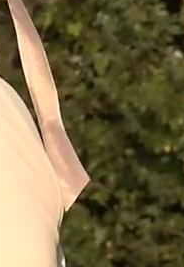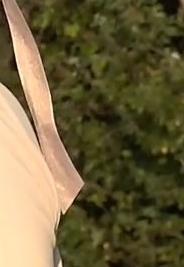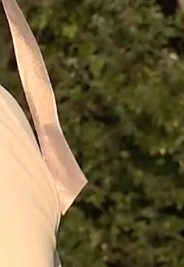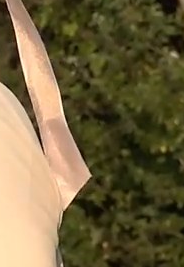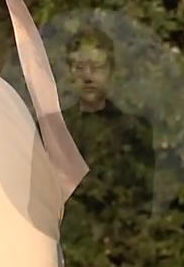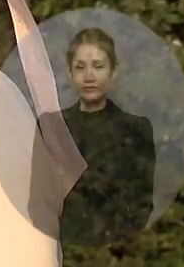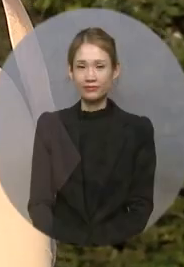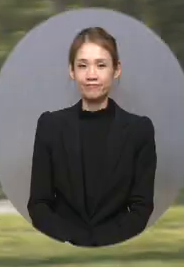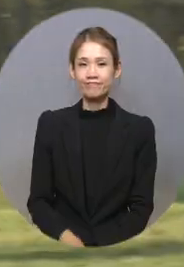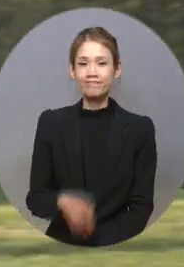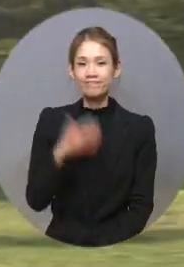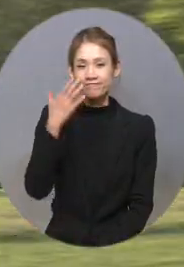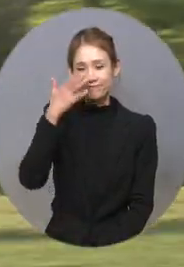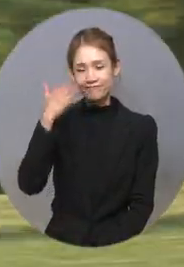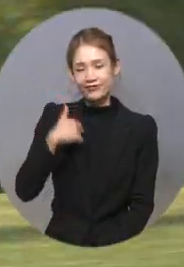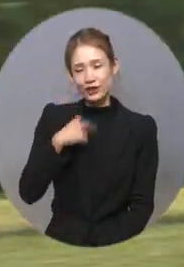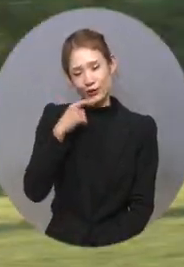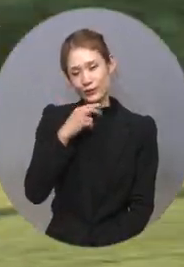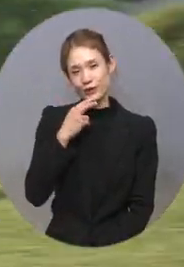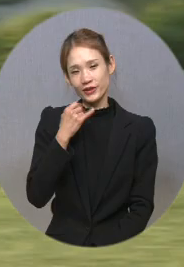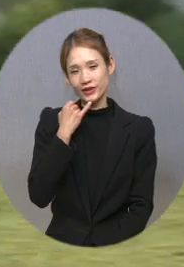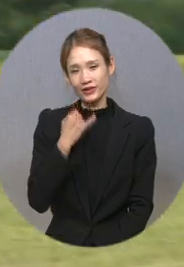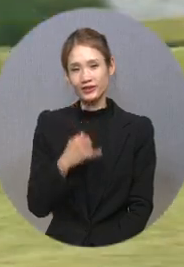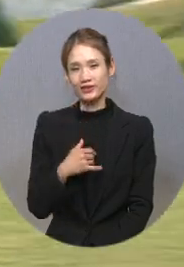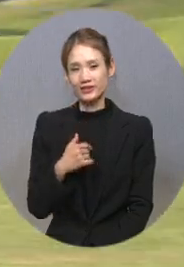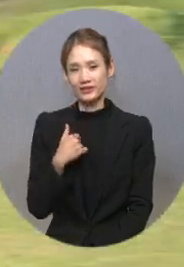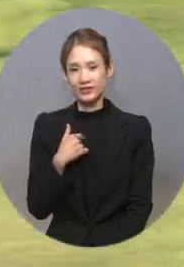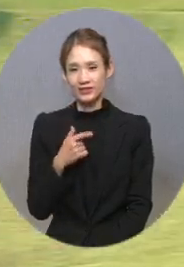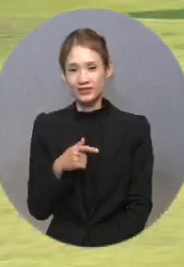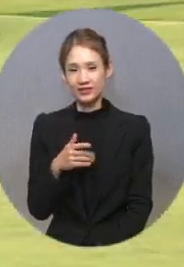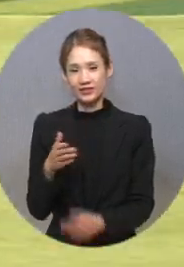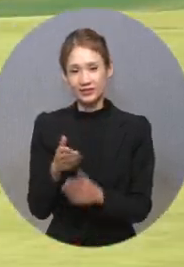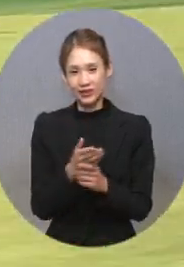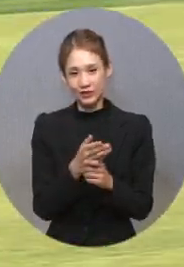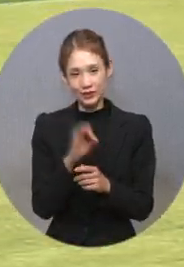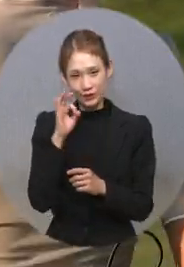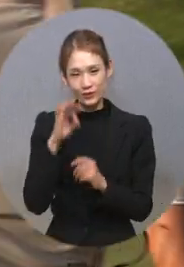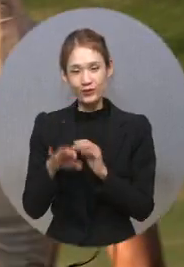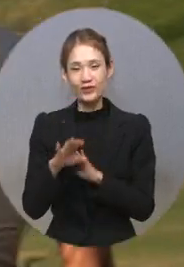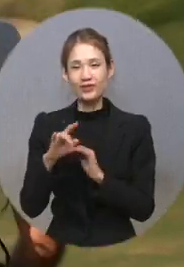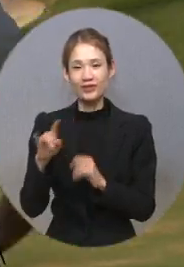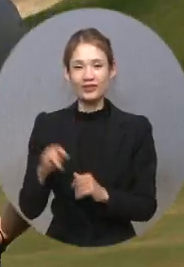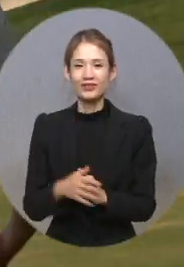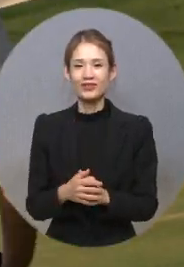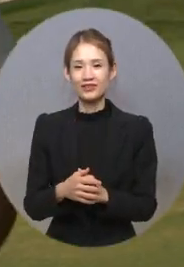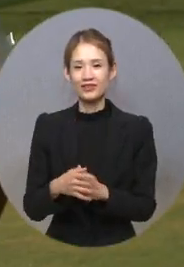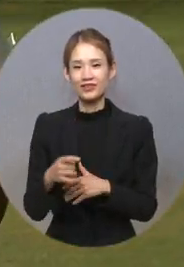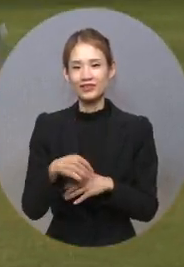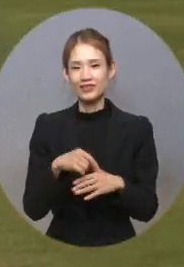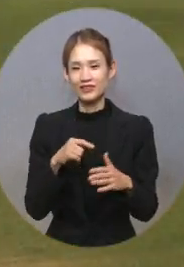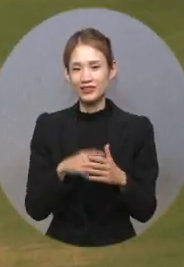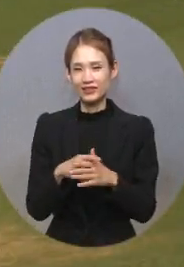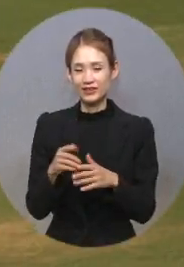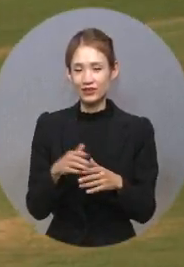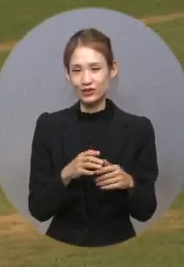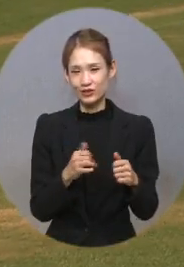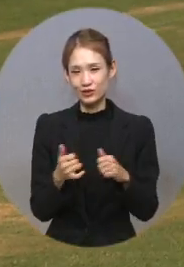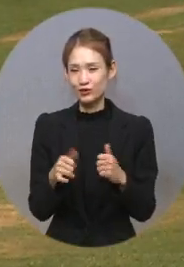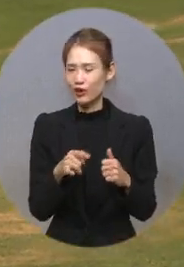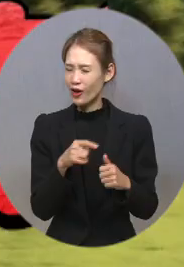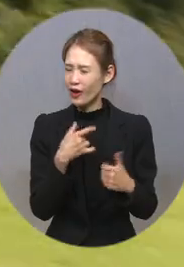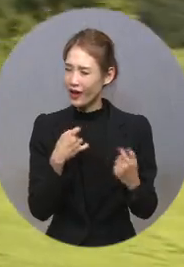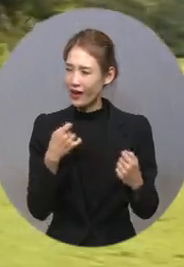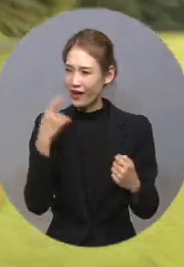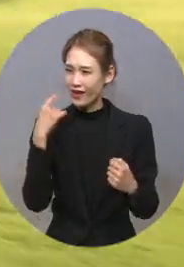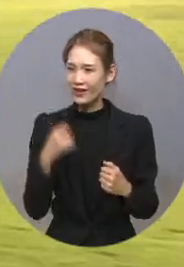오, 나이스, 나이스. 근데 나 뒷다리 봤는데 오른쪽 같다. 심리적으로 왼쪽으로 땡기면 죽는다는 걸 아는